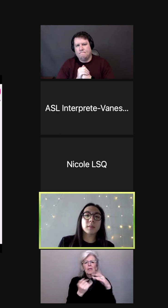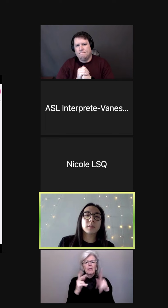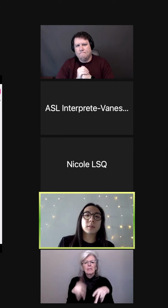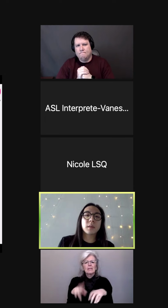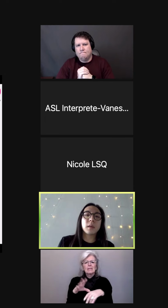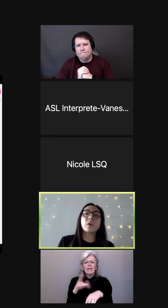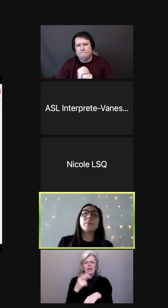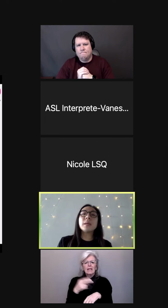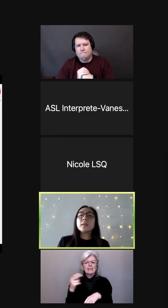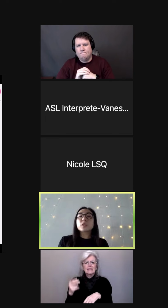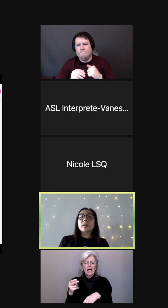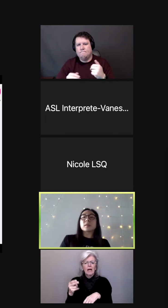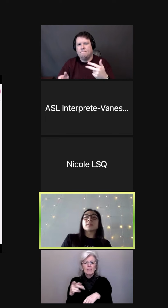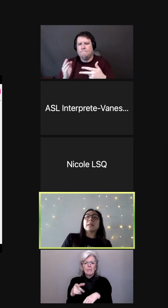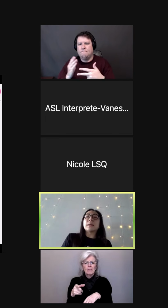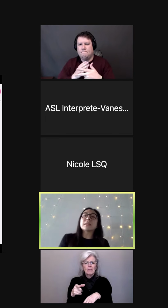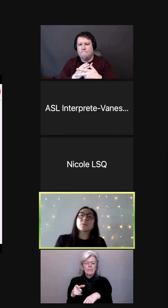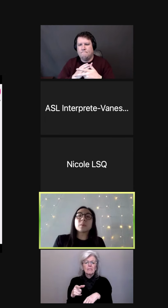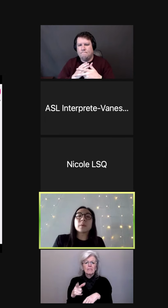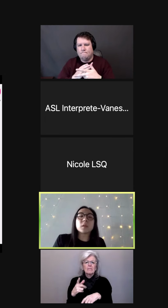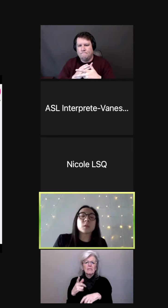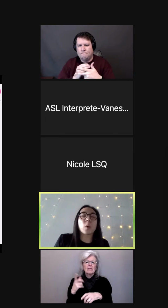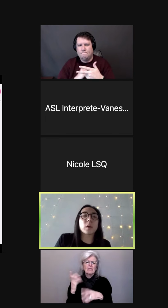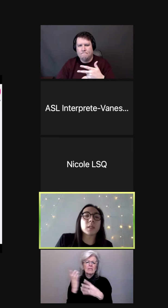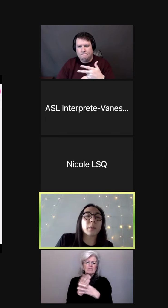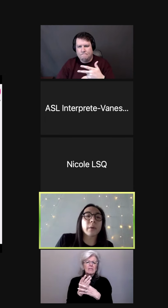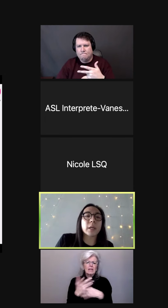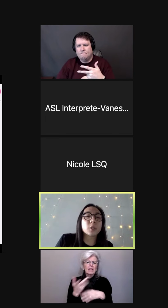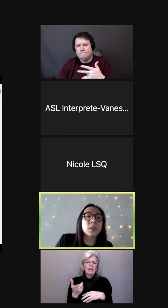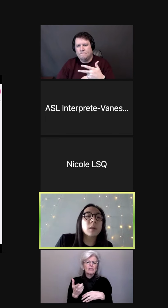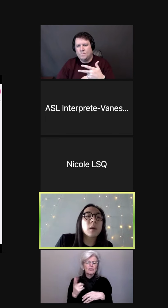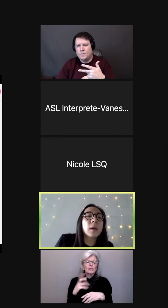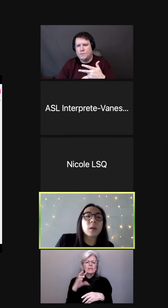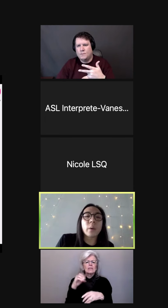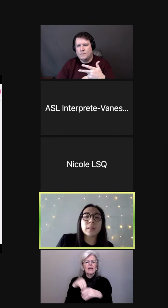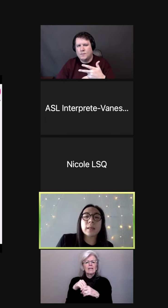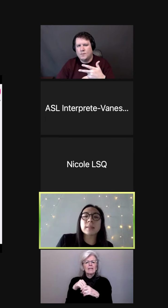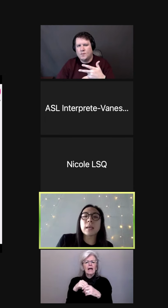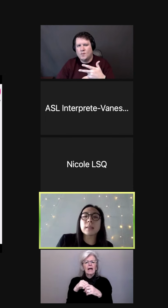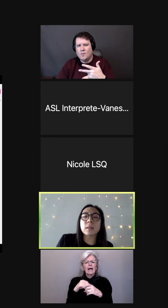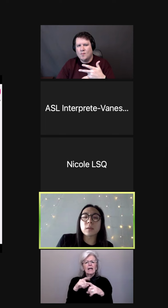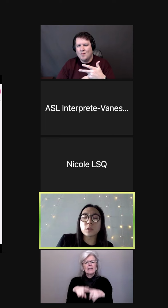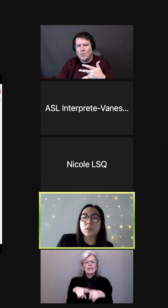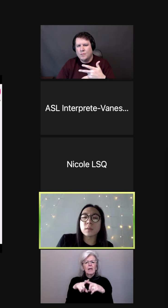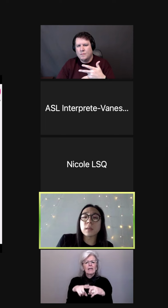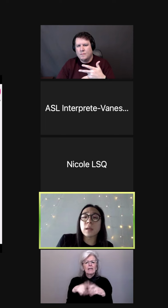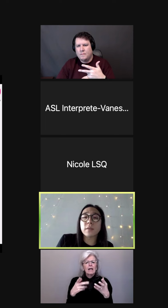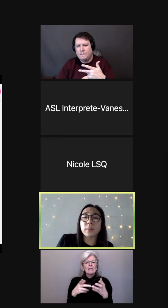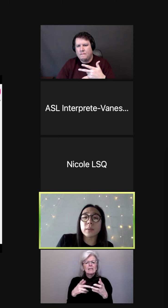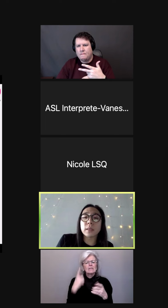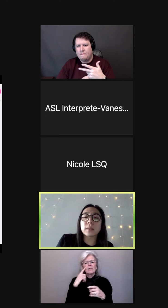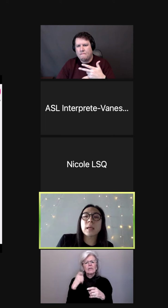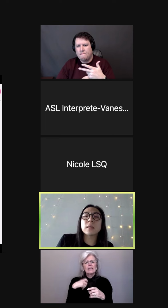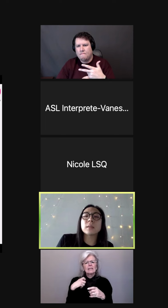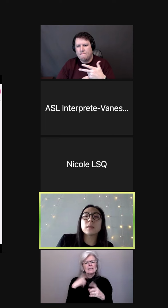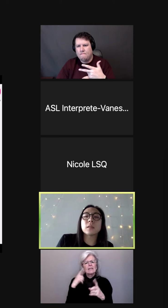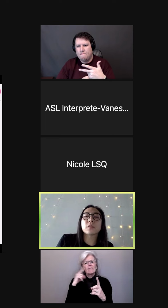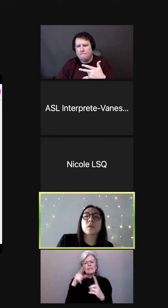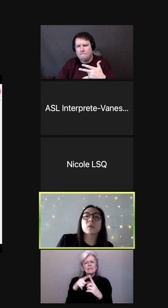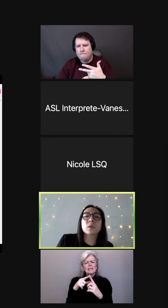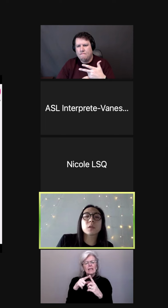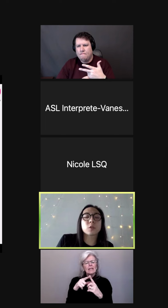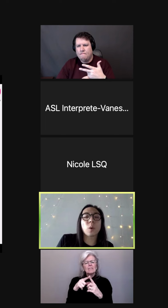handicap est nocive. L'éternité d'indépendance donc nous essayons de viser l